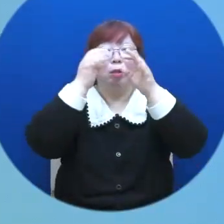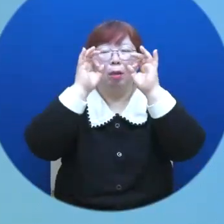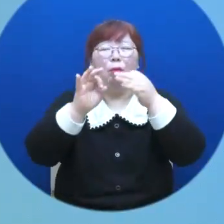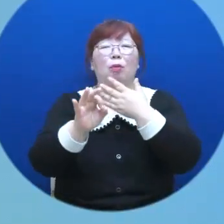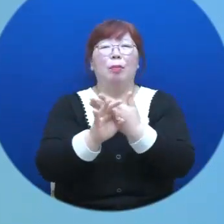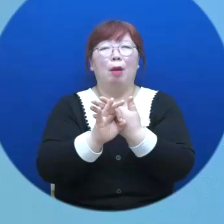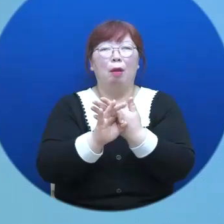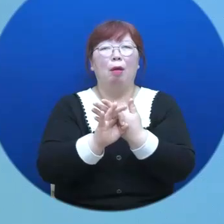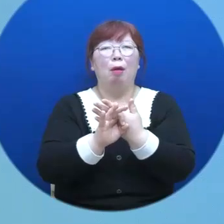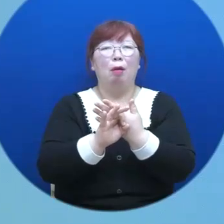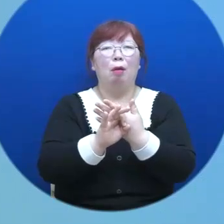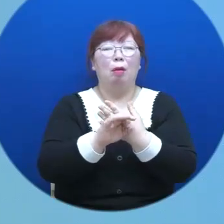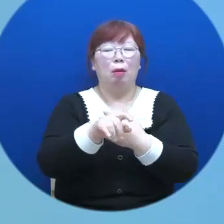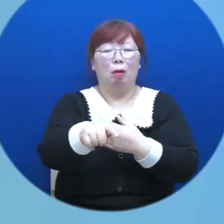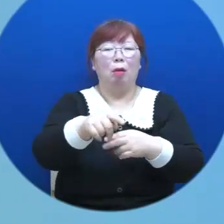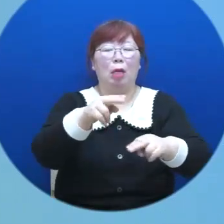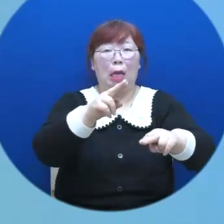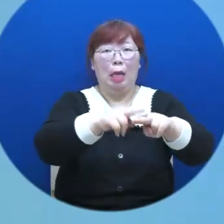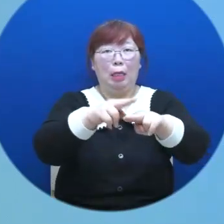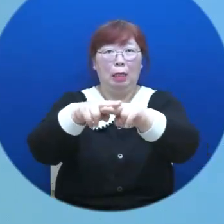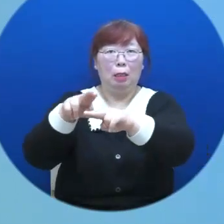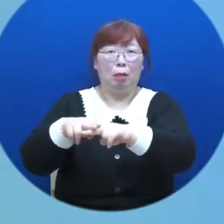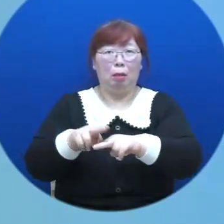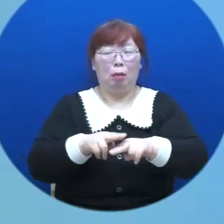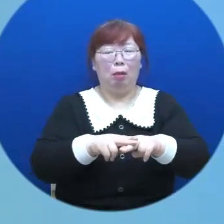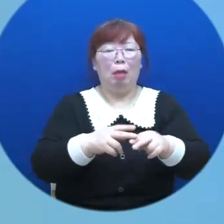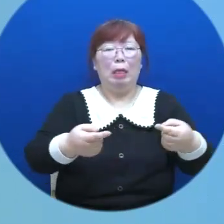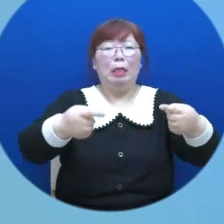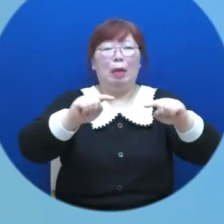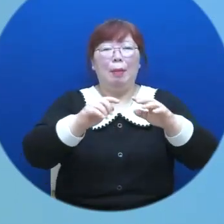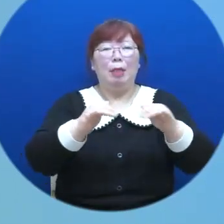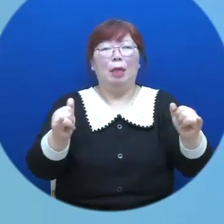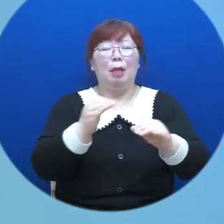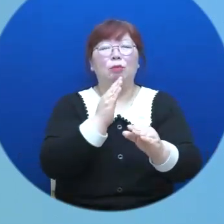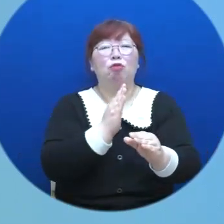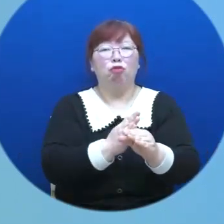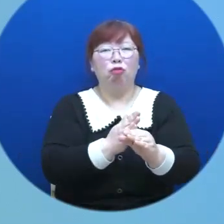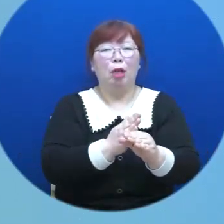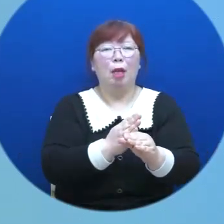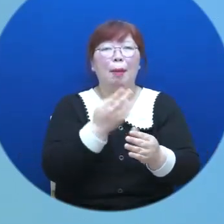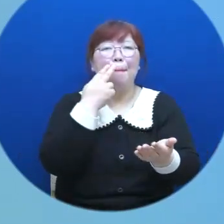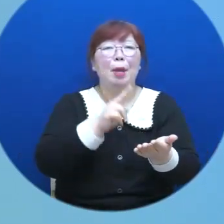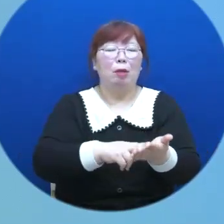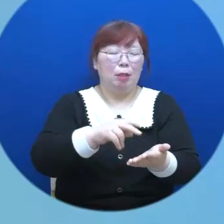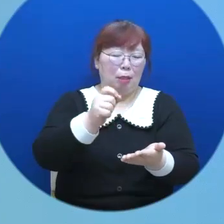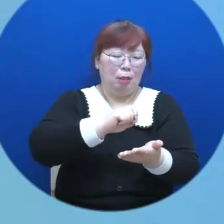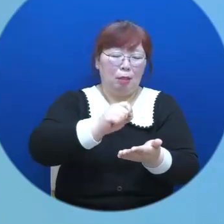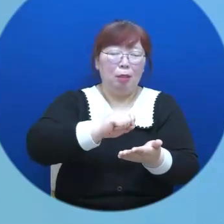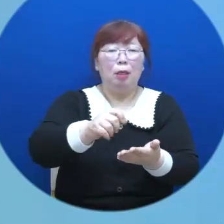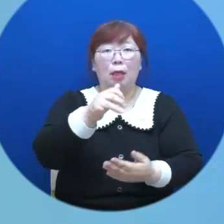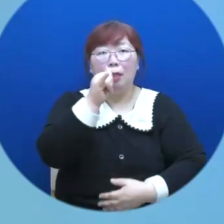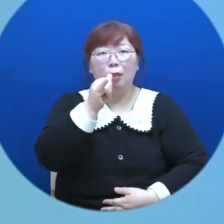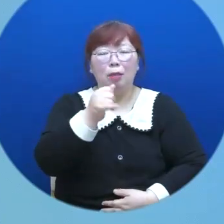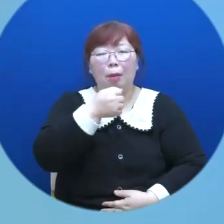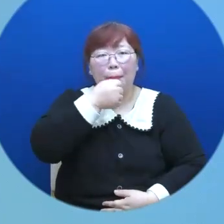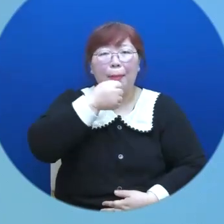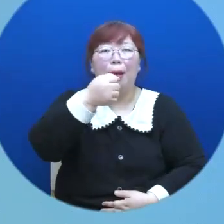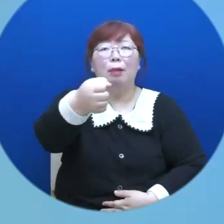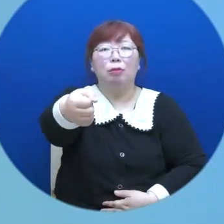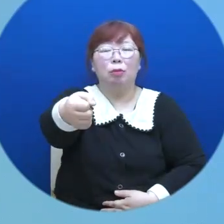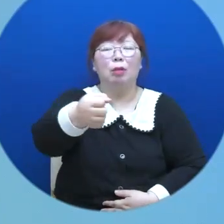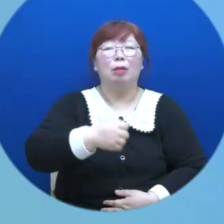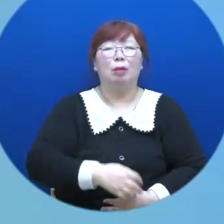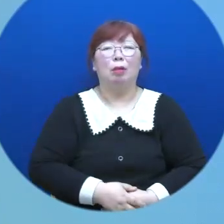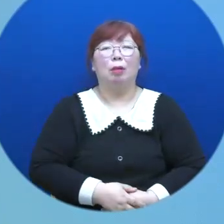참여하고 있는 분 가운데에 어느 분이 사연을 줬는데 그분에게 마이크를 줬어요. 그래서